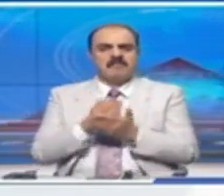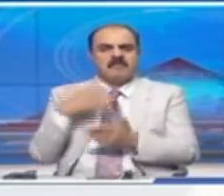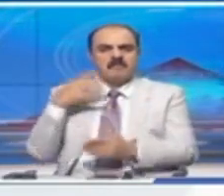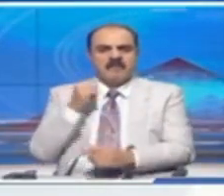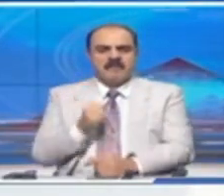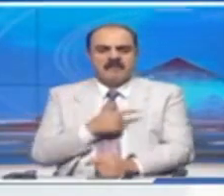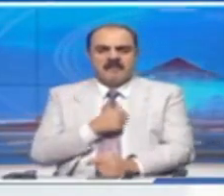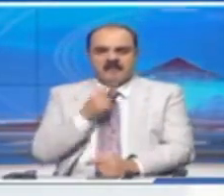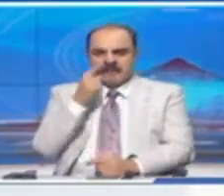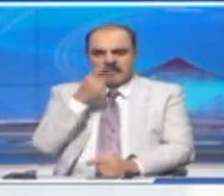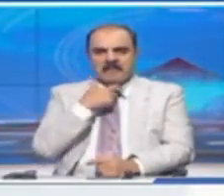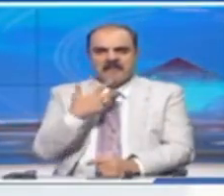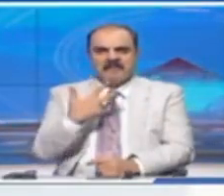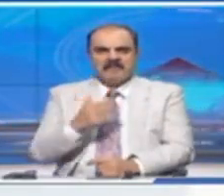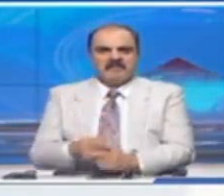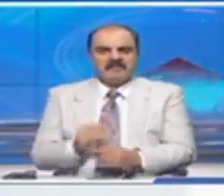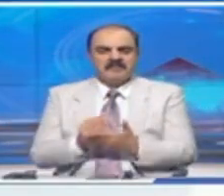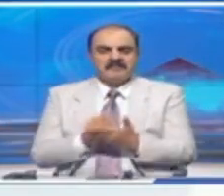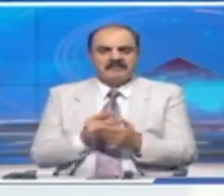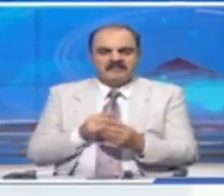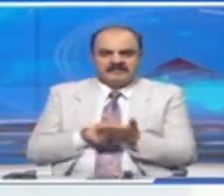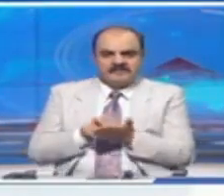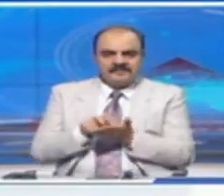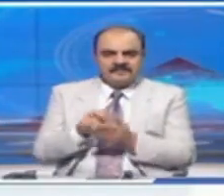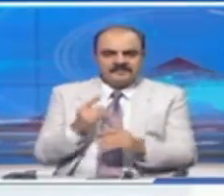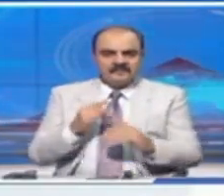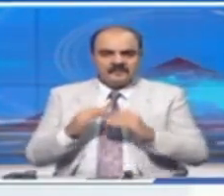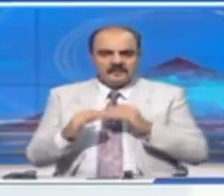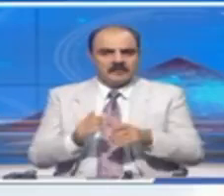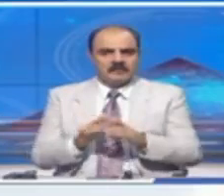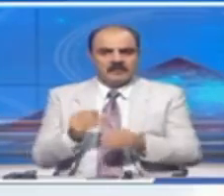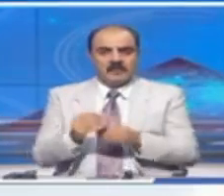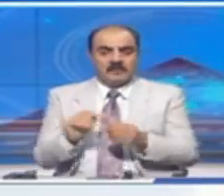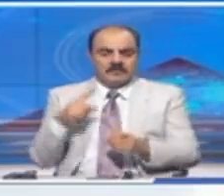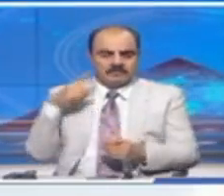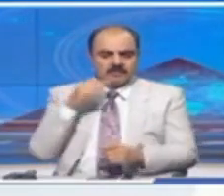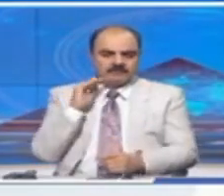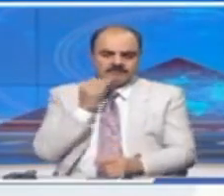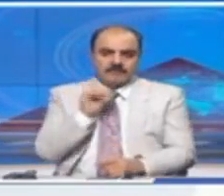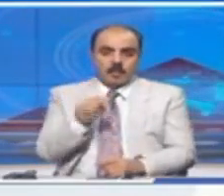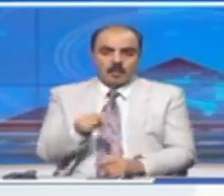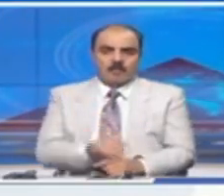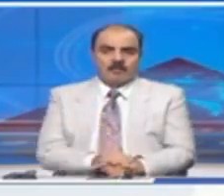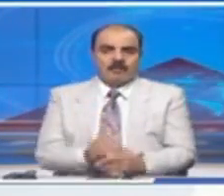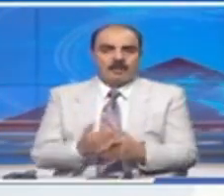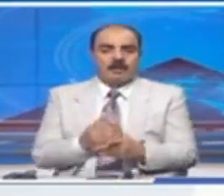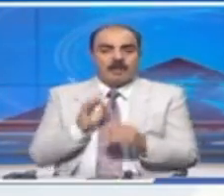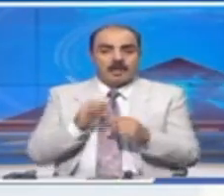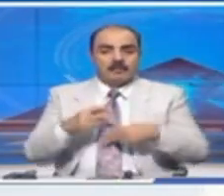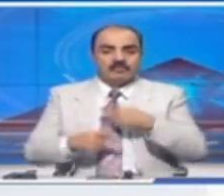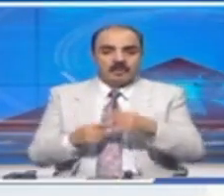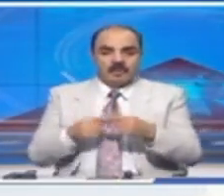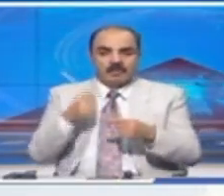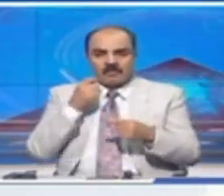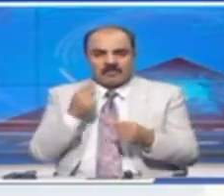وزيرة الخارجية الليبية نجلاء المنقوش أن المسار الأمني في بلادها هو التحدي الأكبر حاليا، مشيرة إلى أن استمرار